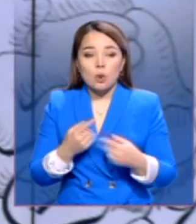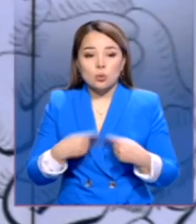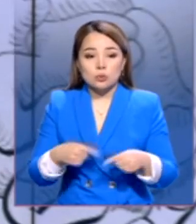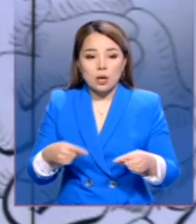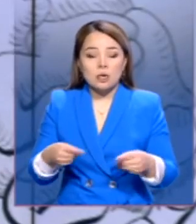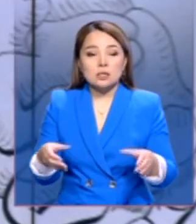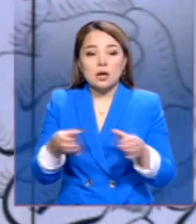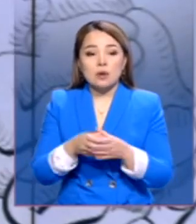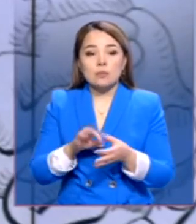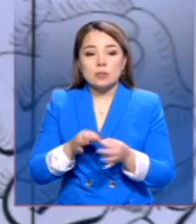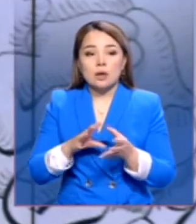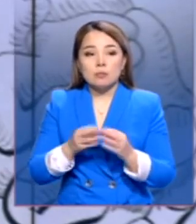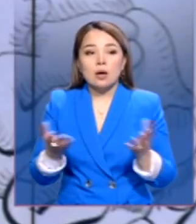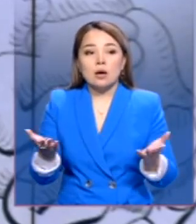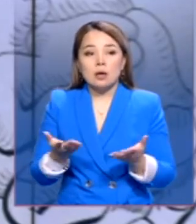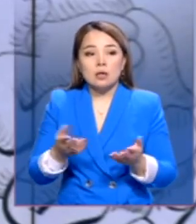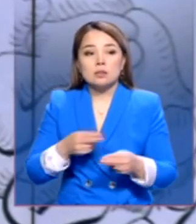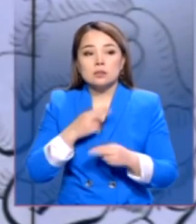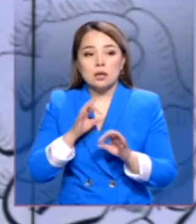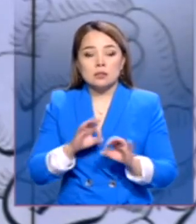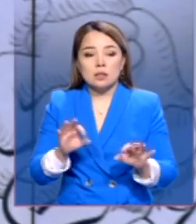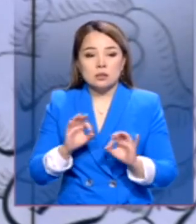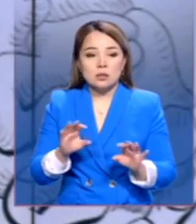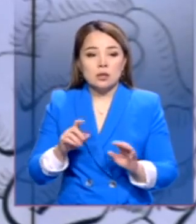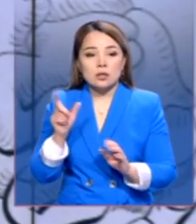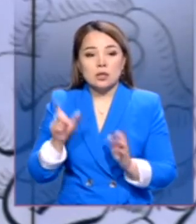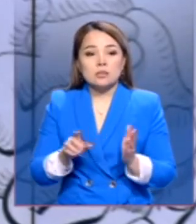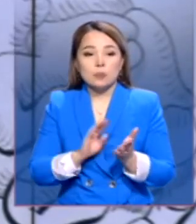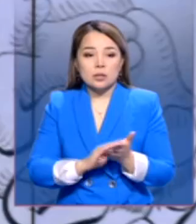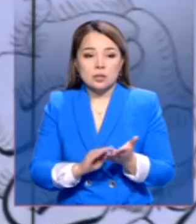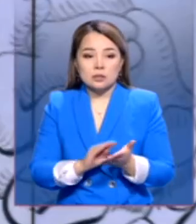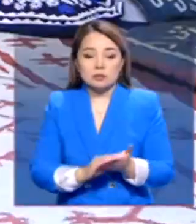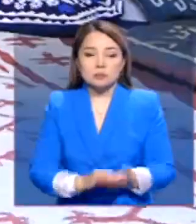Өзгелдердің феномені неде? Амангелді Сейтханның зерттеуін көрейік.